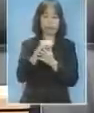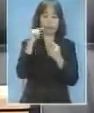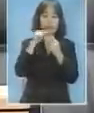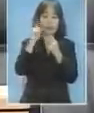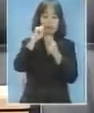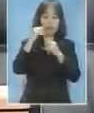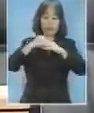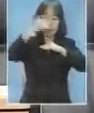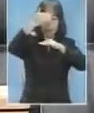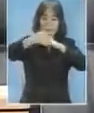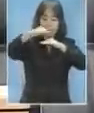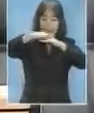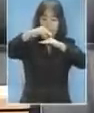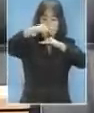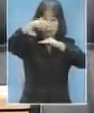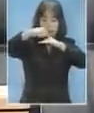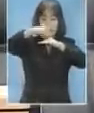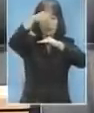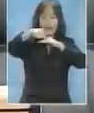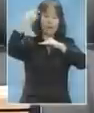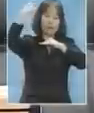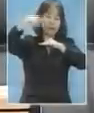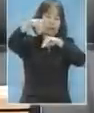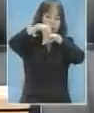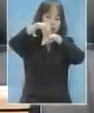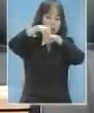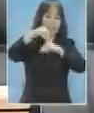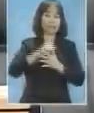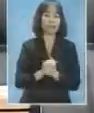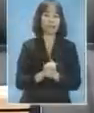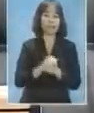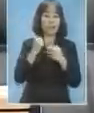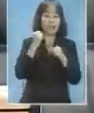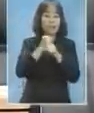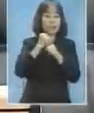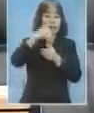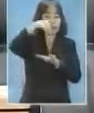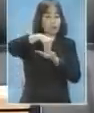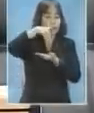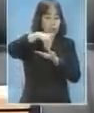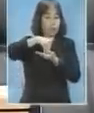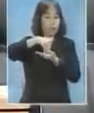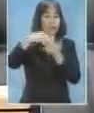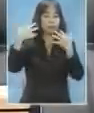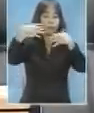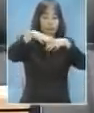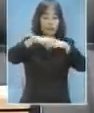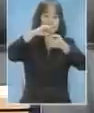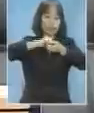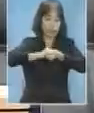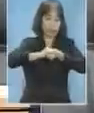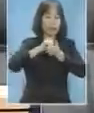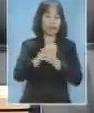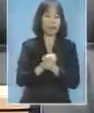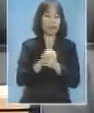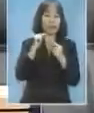เทือกเขาตะนาวสีและไปสู่มิติใหม่ของประเทศสร้างความเป็นศูนย์กลางแห่งความเชื่อมโยงหรือว่า